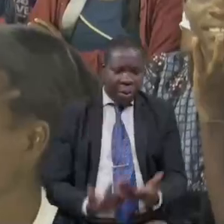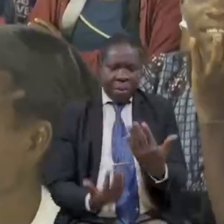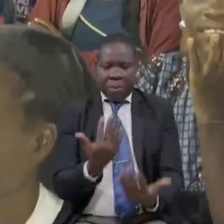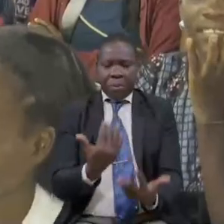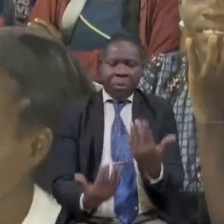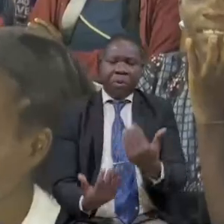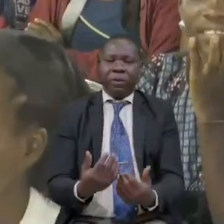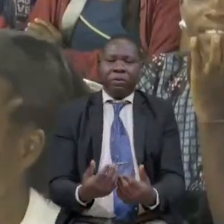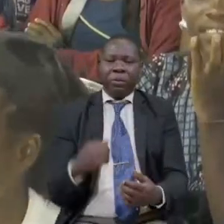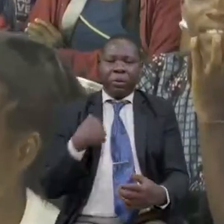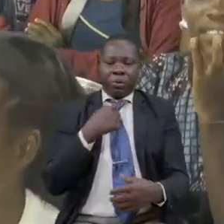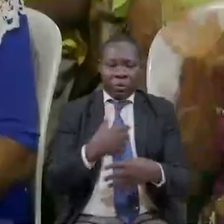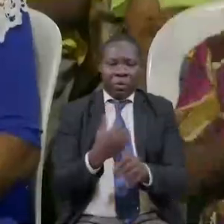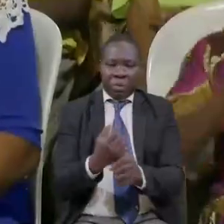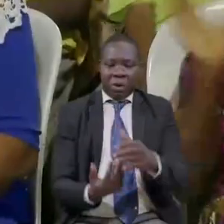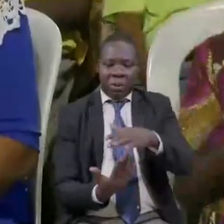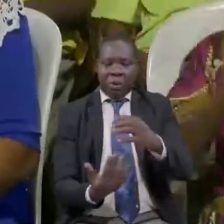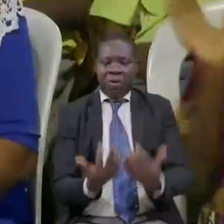nous allons tout brûler.